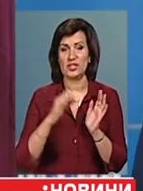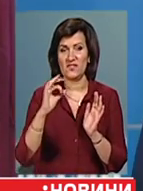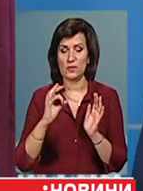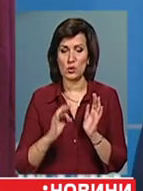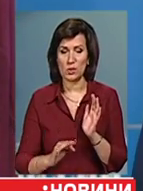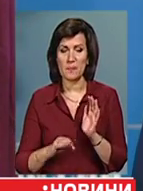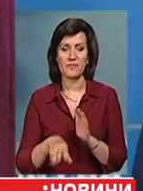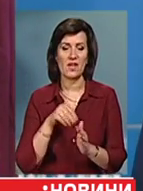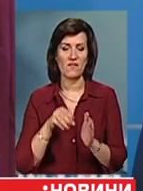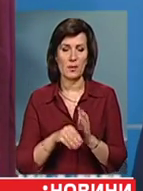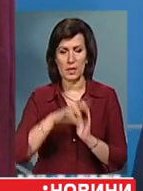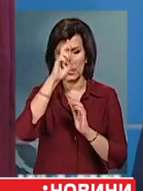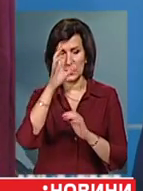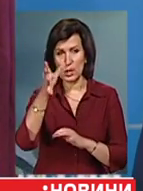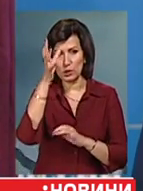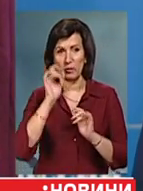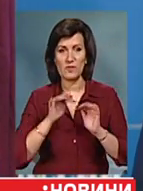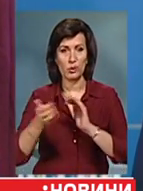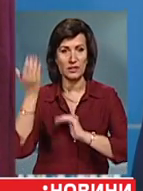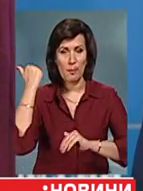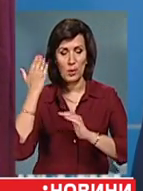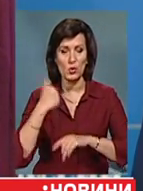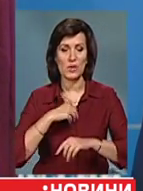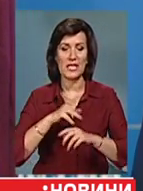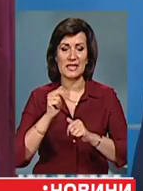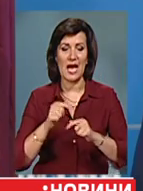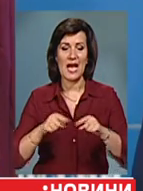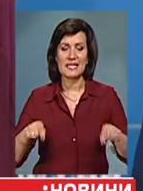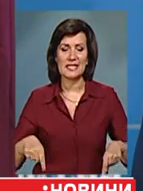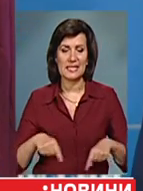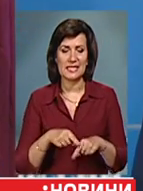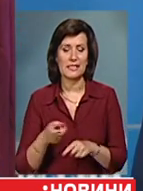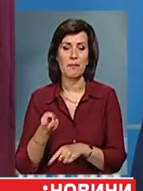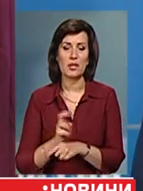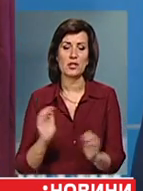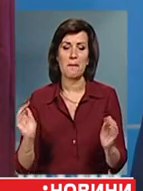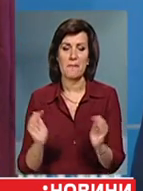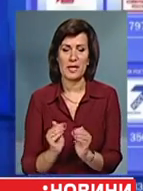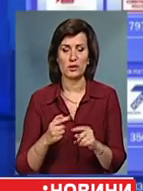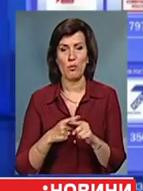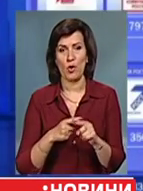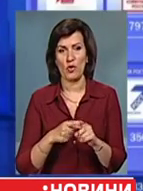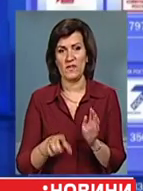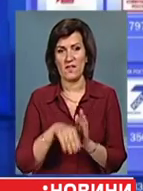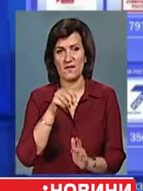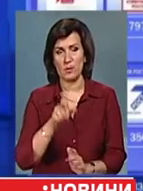6%. Вибори до Держдуми відбулись напередодні. На дільниці, за даними ЦВК, прийшли менш як половина виборців.